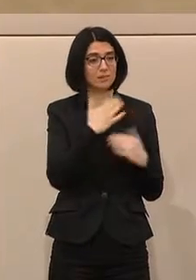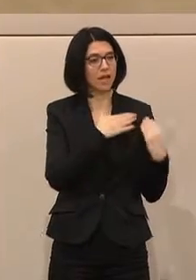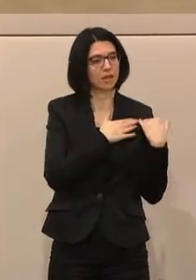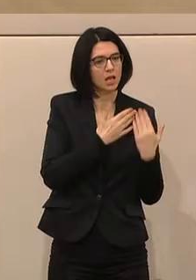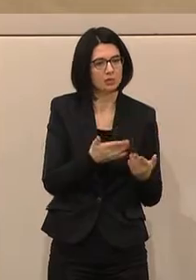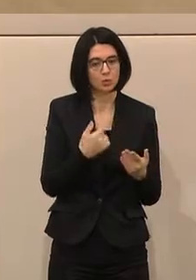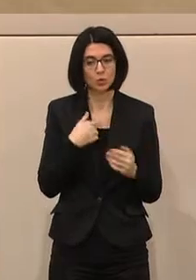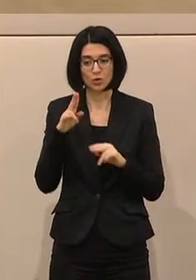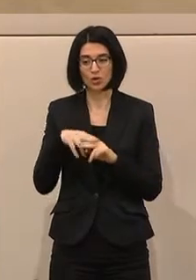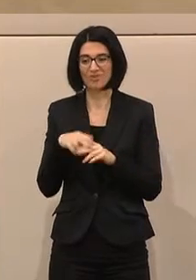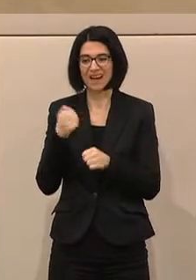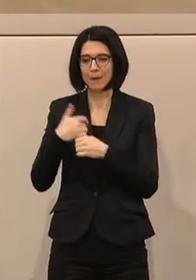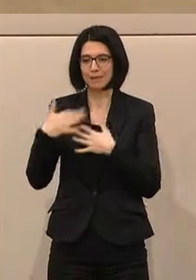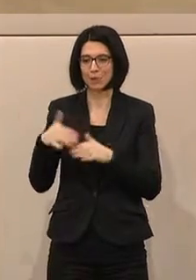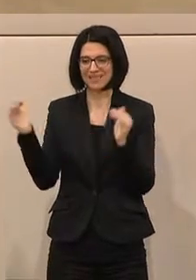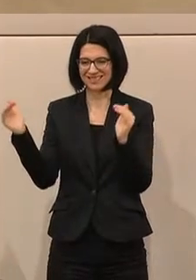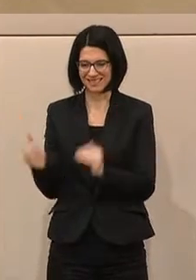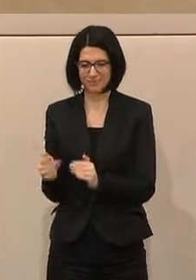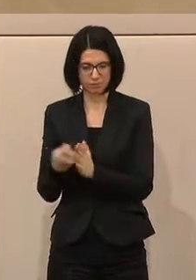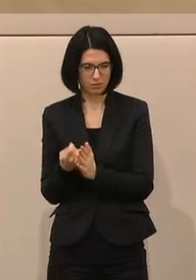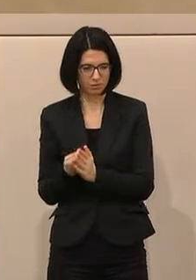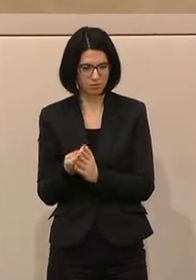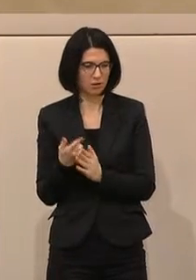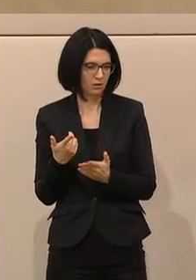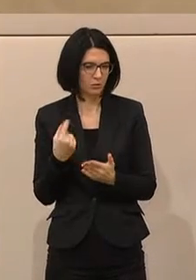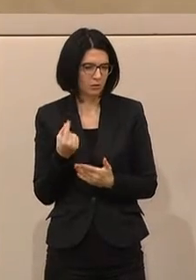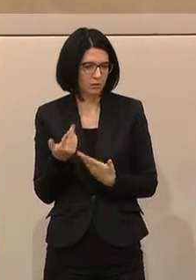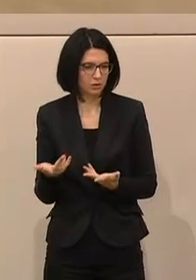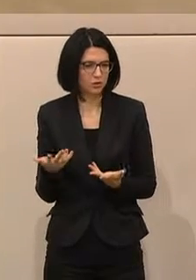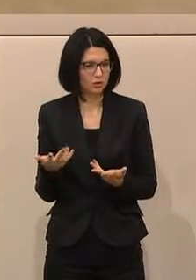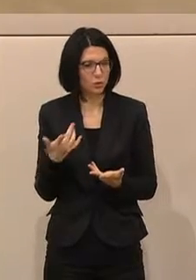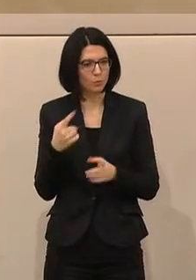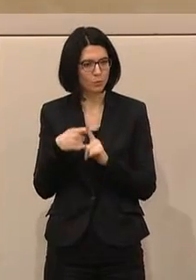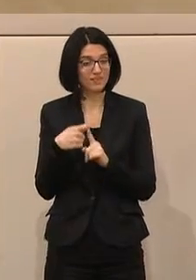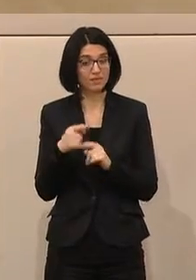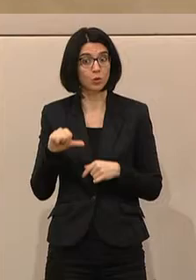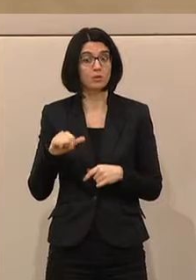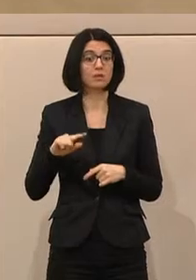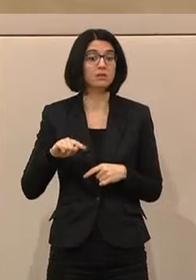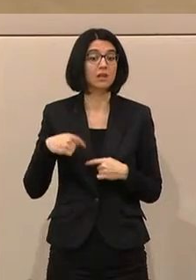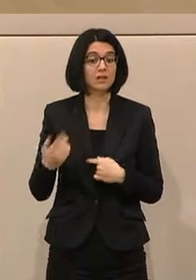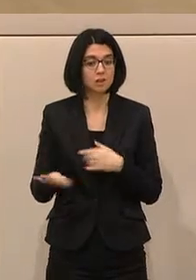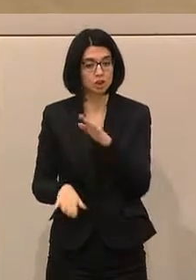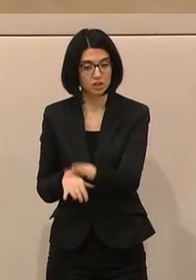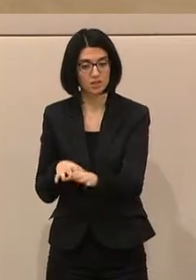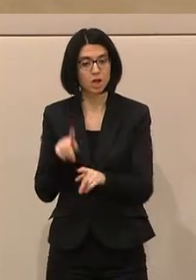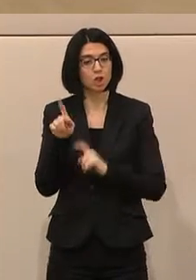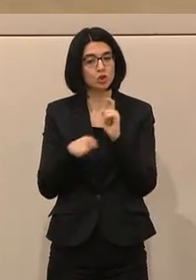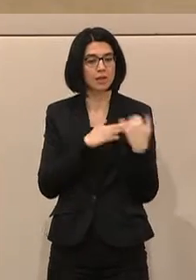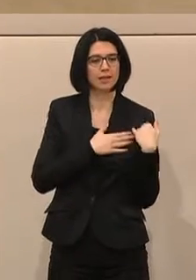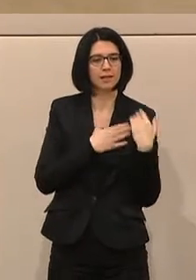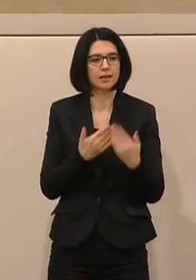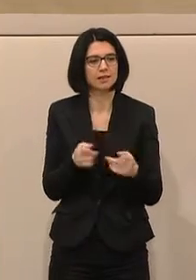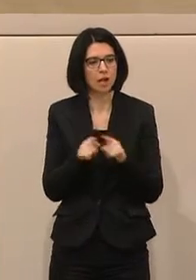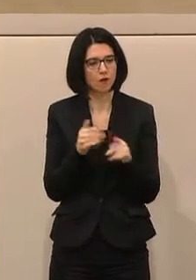der Arbeitslosenversicherungsbeitrags werden wir genau dieses tun. Und ich hoffe, dass wir in einem nächsten Schritt auch die steuerliche Entlastung